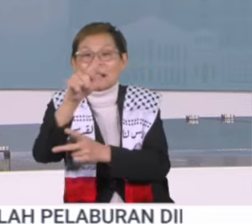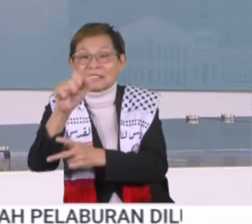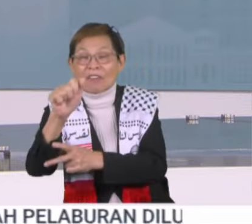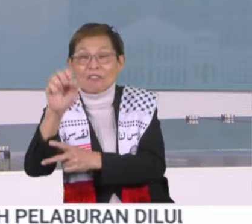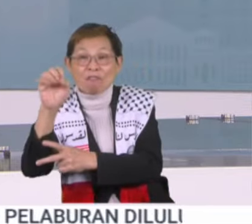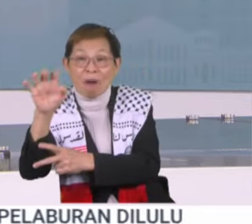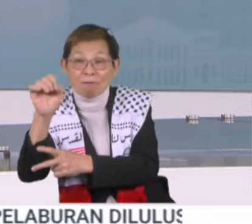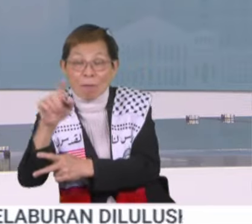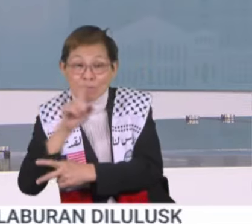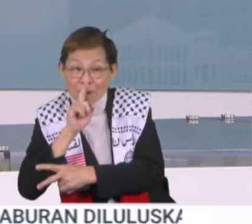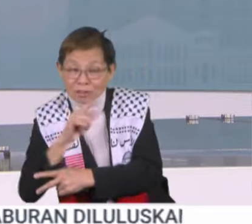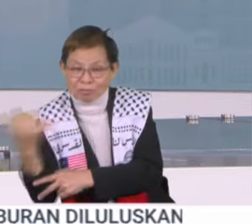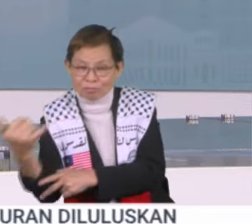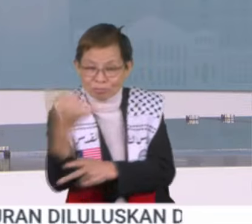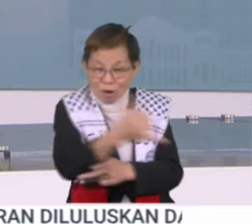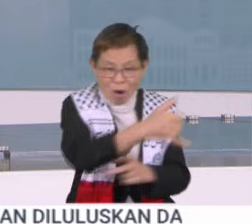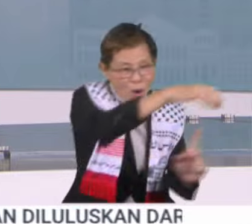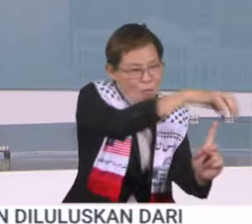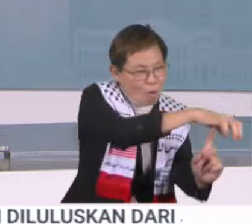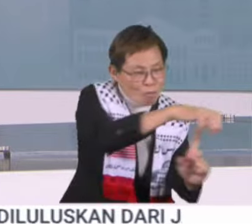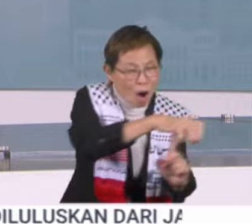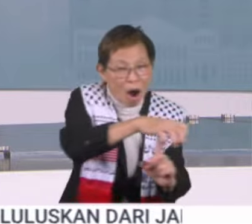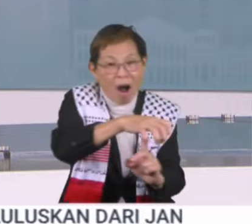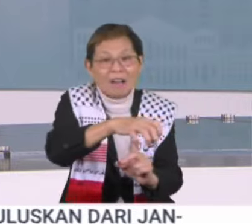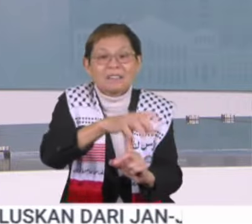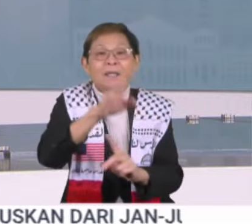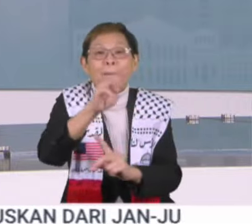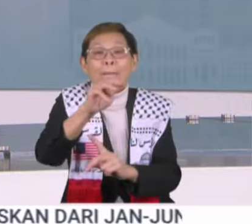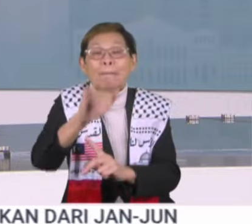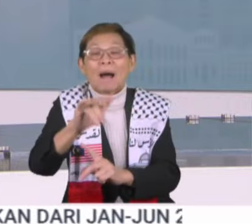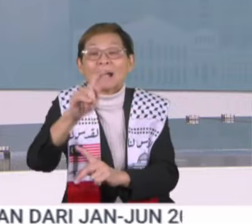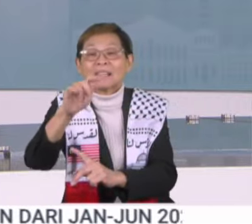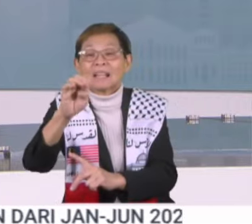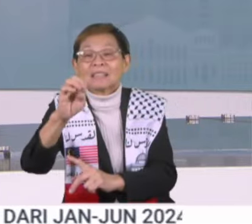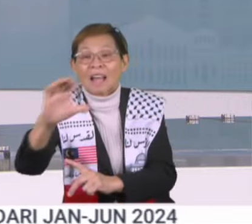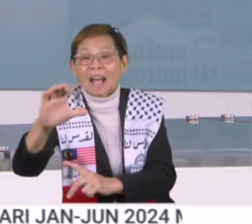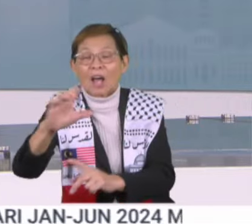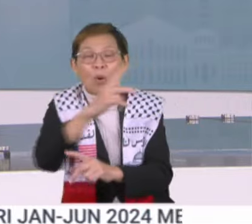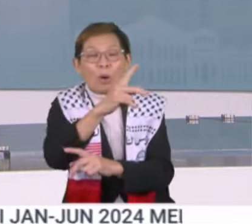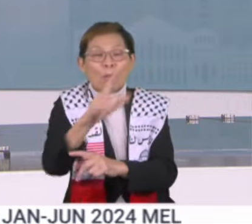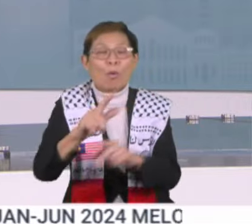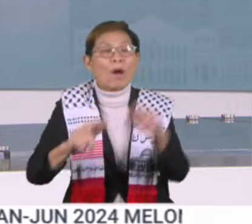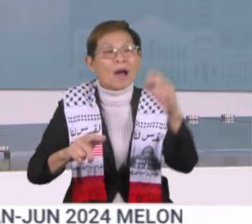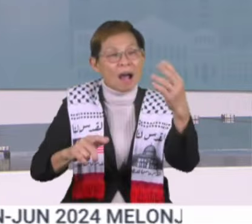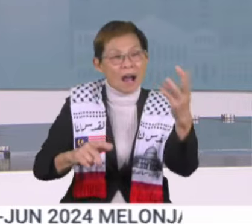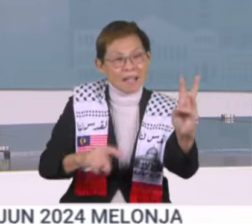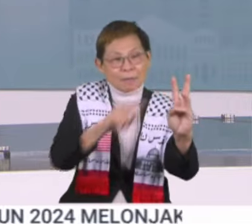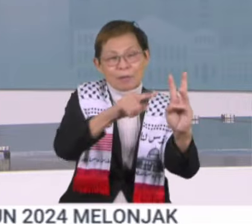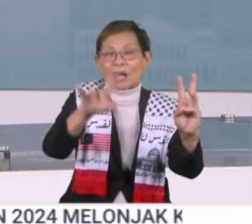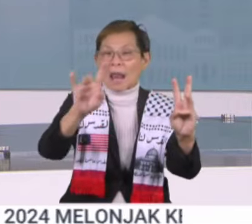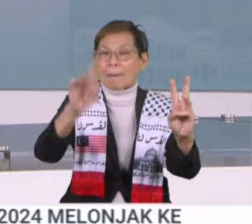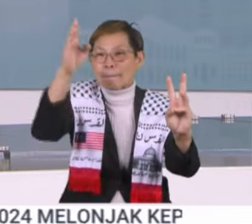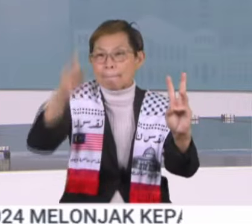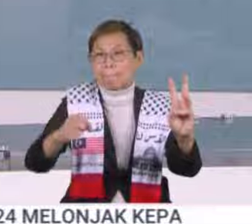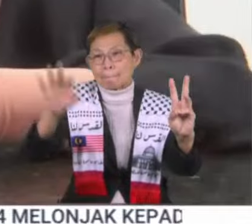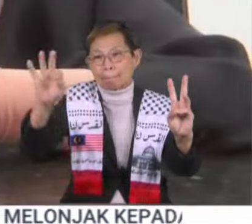2024. Pastikan anda kunjungi reruai Vakasia Tours di MyTag Kuala Lumpur pada 6 hingga 8 September ini.